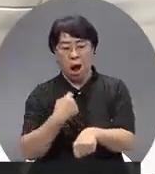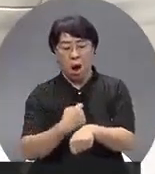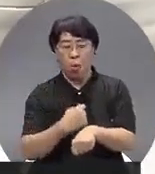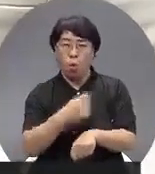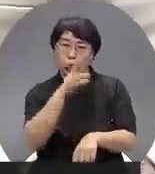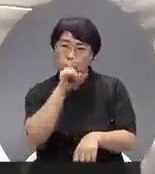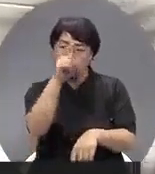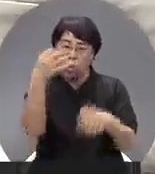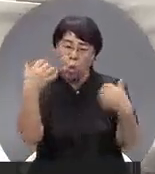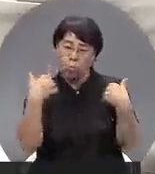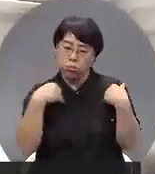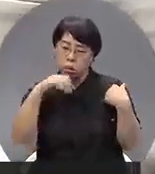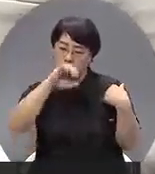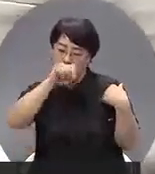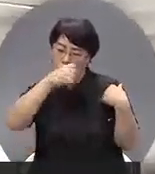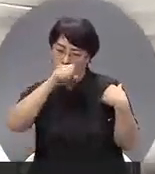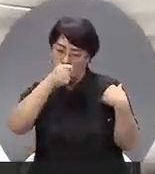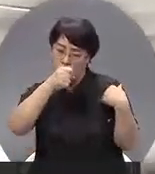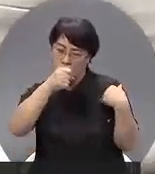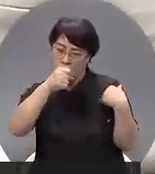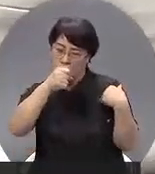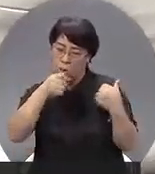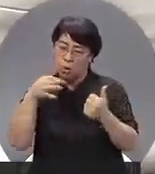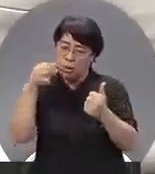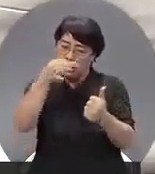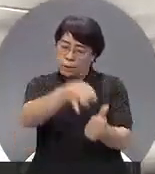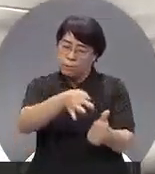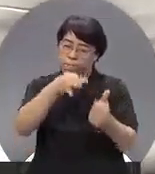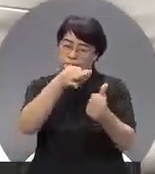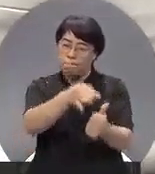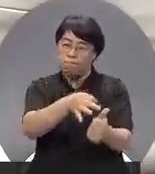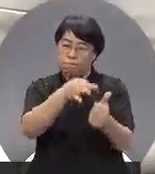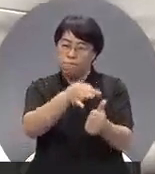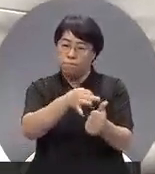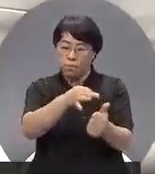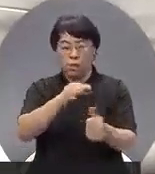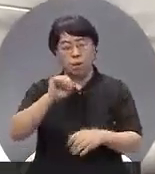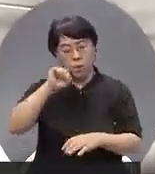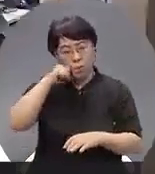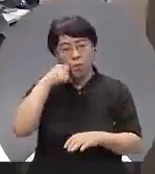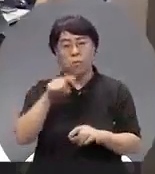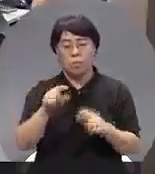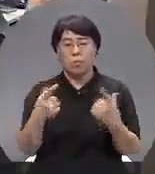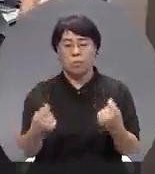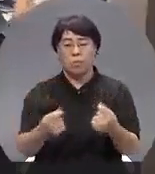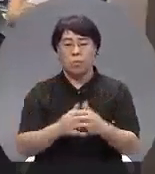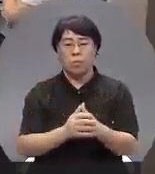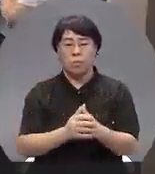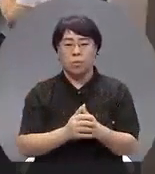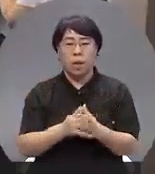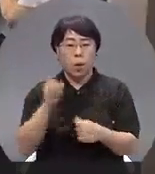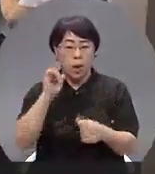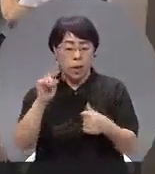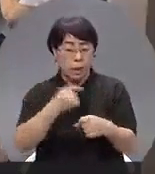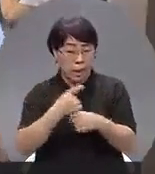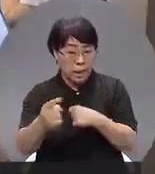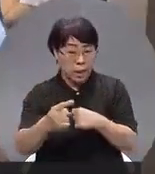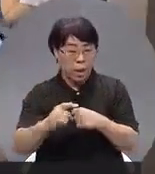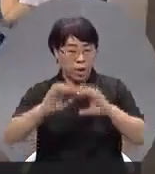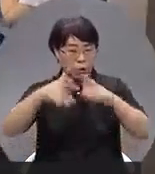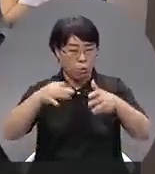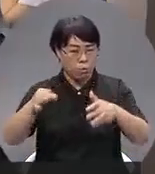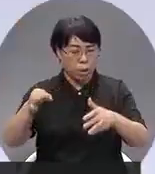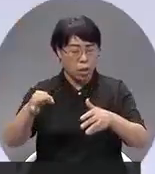중앙정부의 예산으로 그렇게 광범위하게 지원하는 형태는 다시 재고돼야 된다. 내년에 국비 지원이